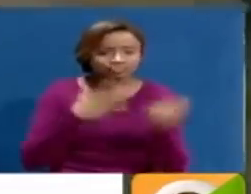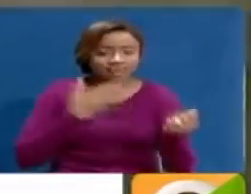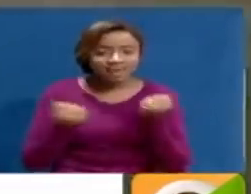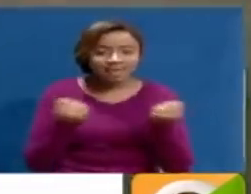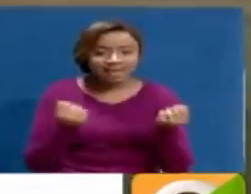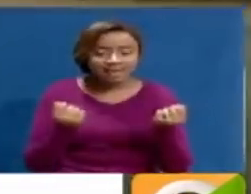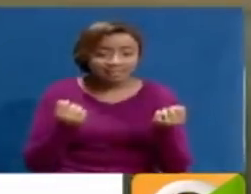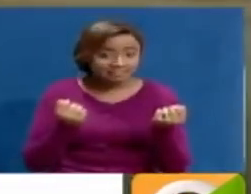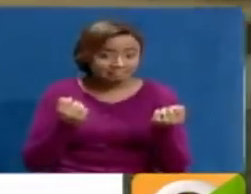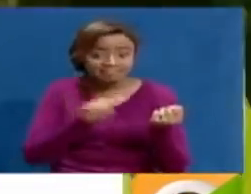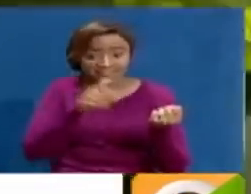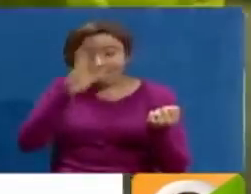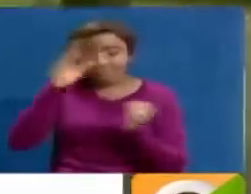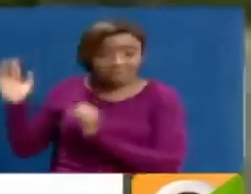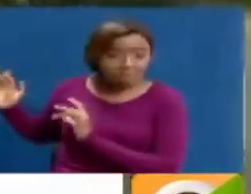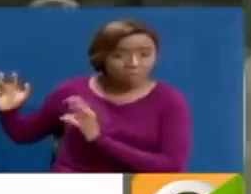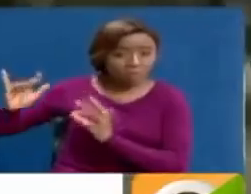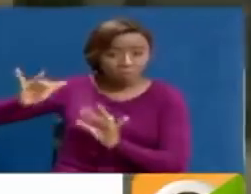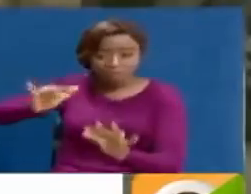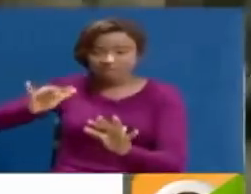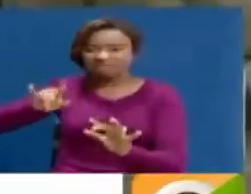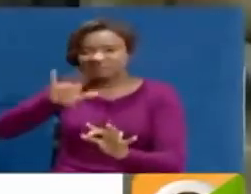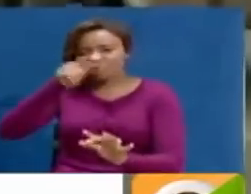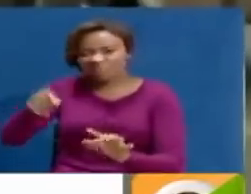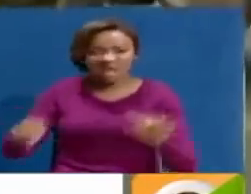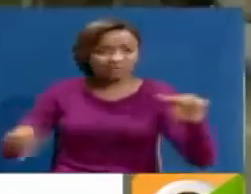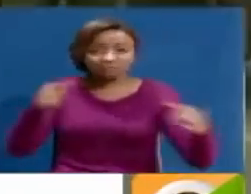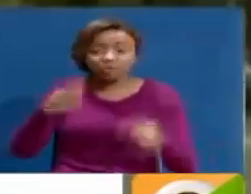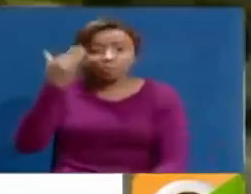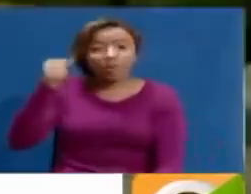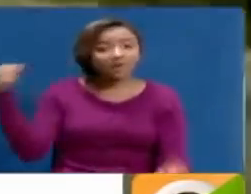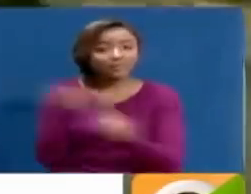Afisa wengine wa polisi walifika hapa na ndondi zikaanza.